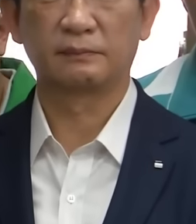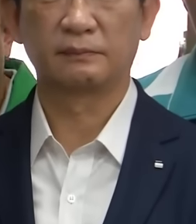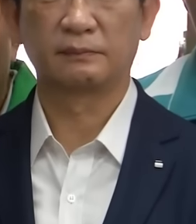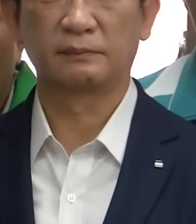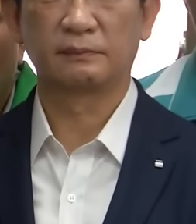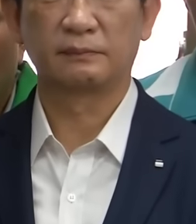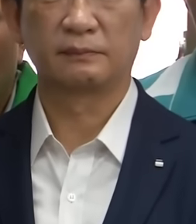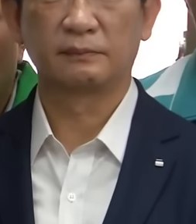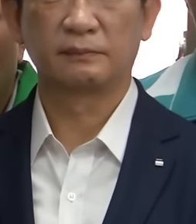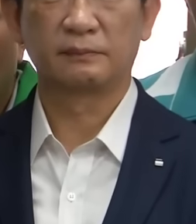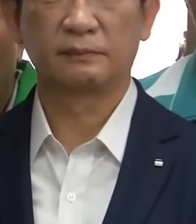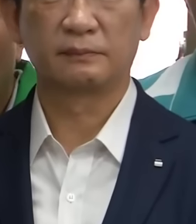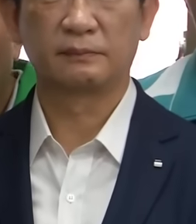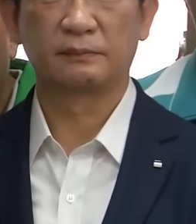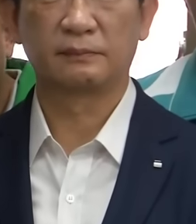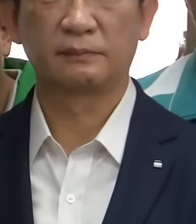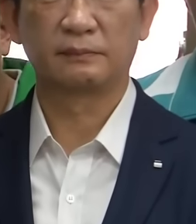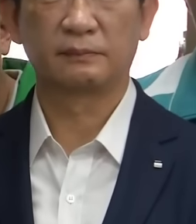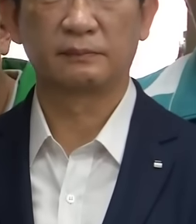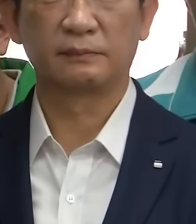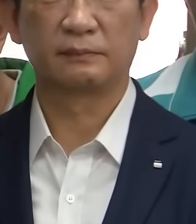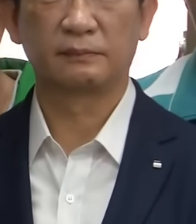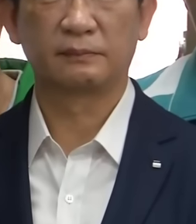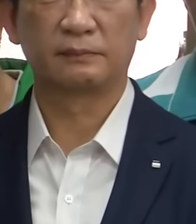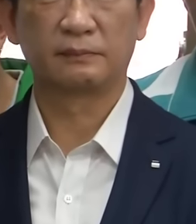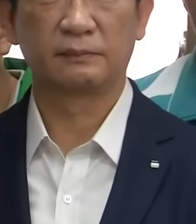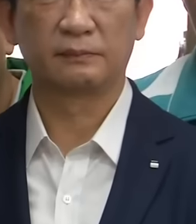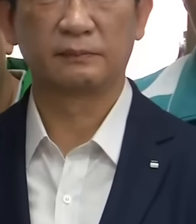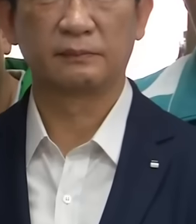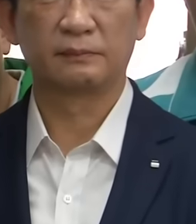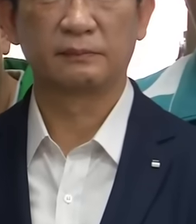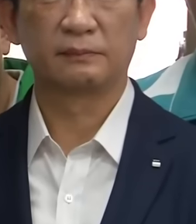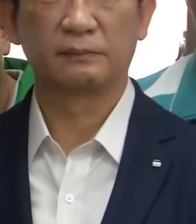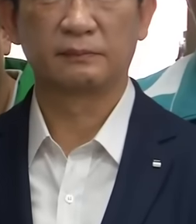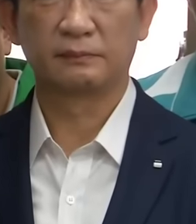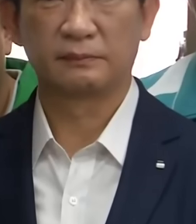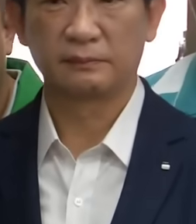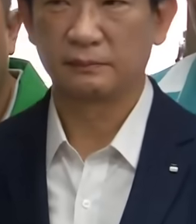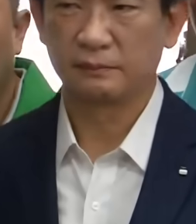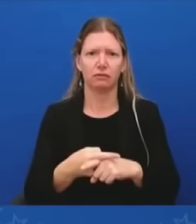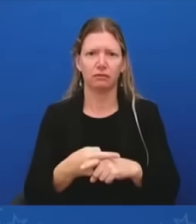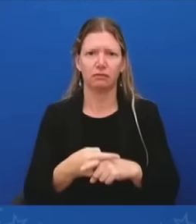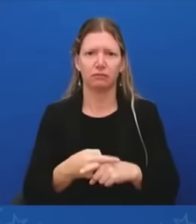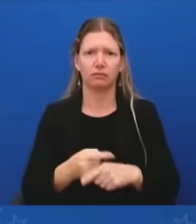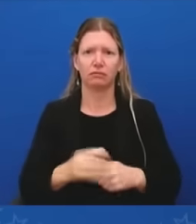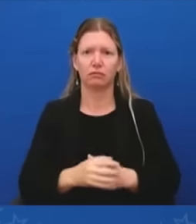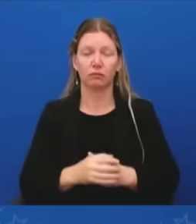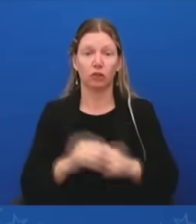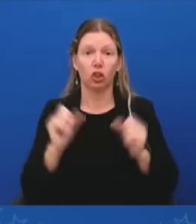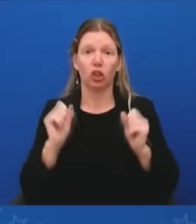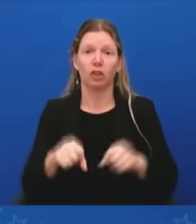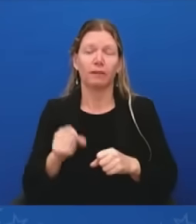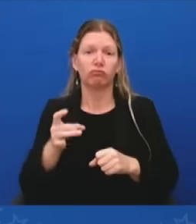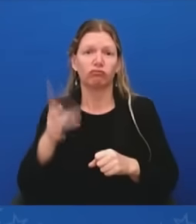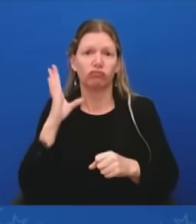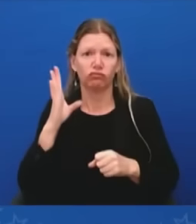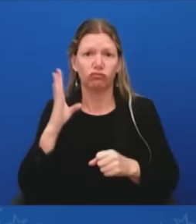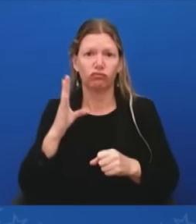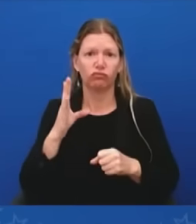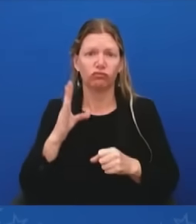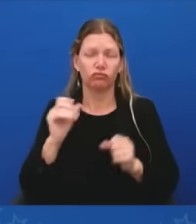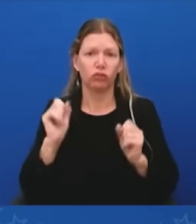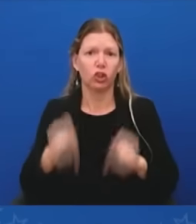续进步，让文化工作者能够有更好的发展。好，谢谢大家，谢谢。 On the other side of the world, in